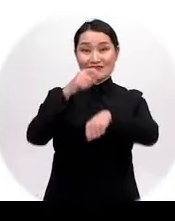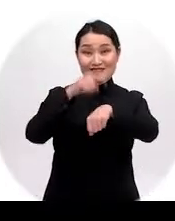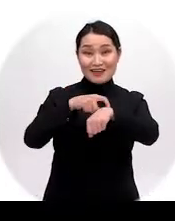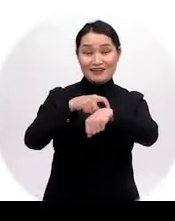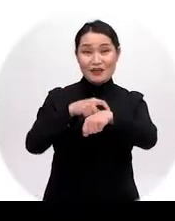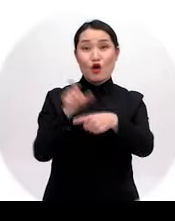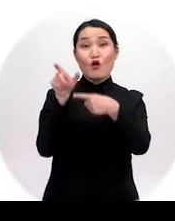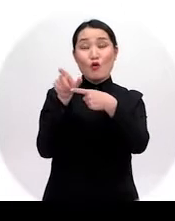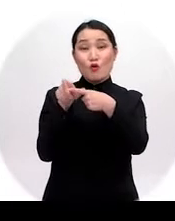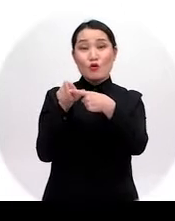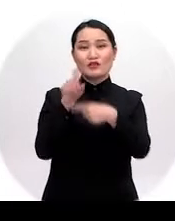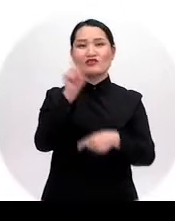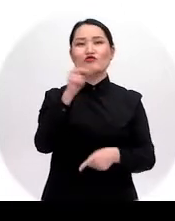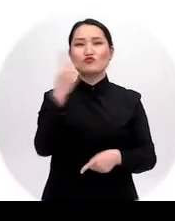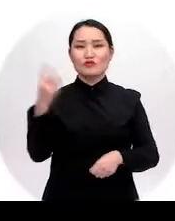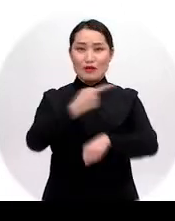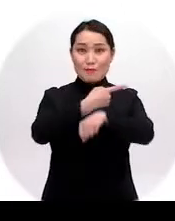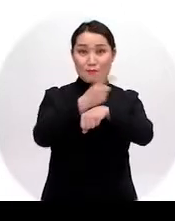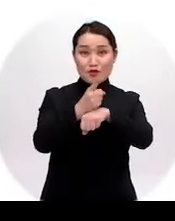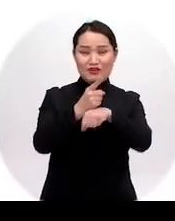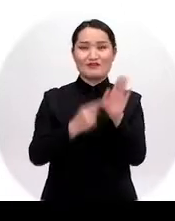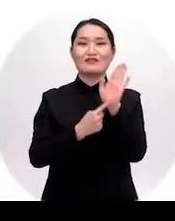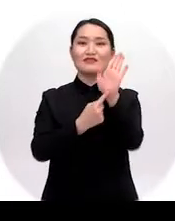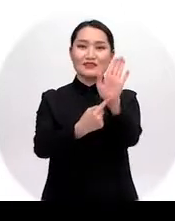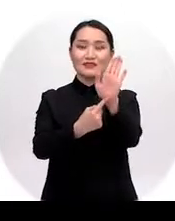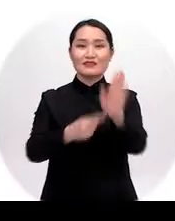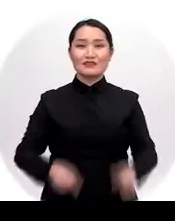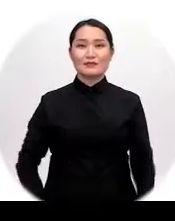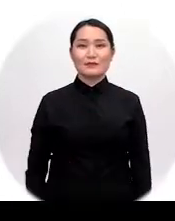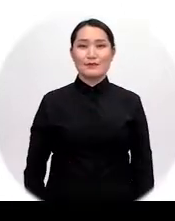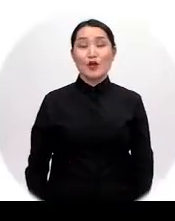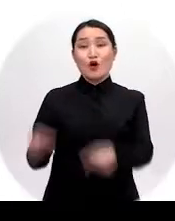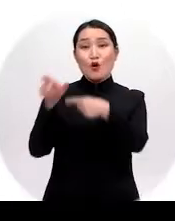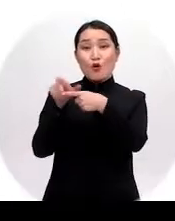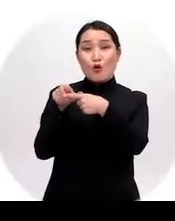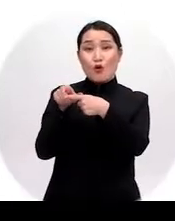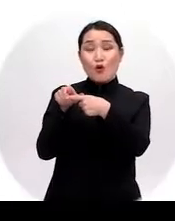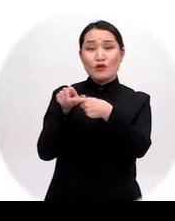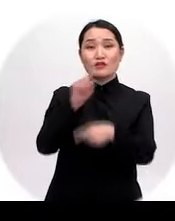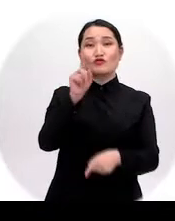Урт зүүн минутыг үзүүлдэг байх нь вэ? Урт зүүн